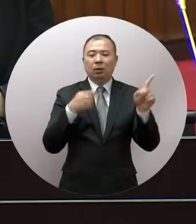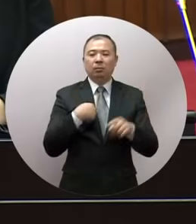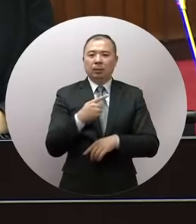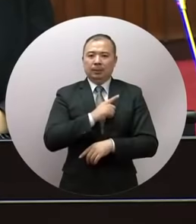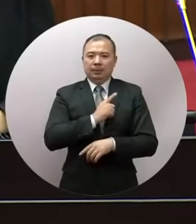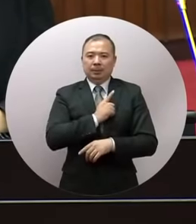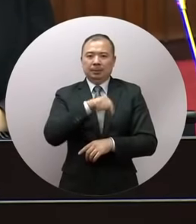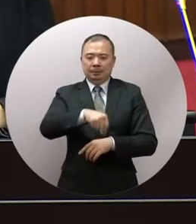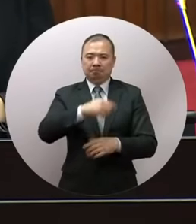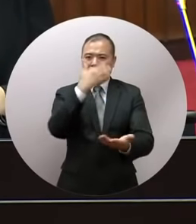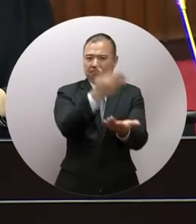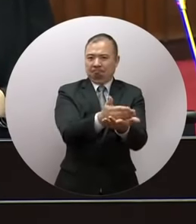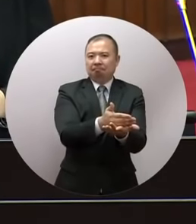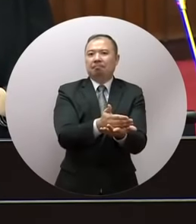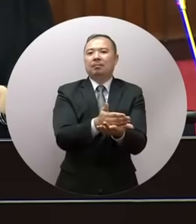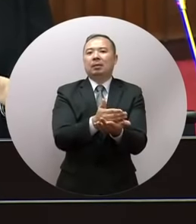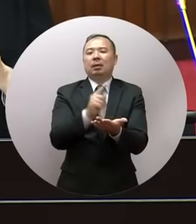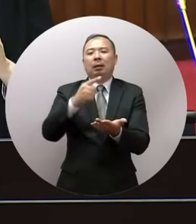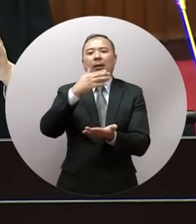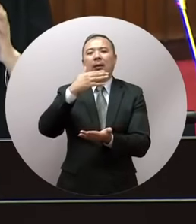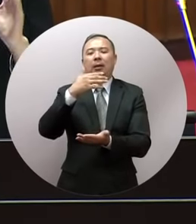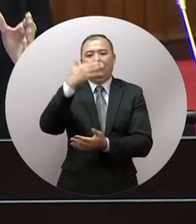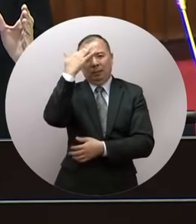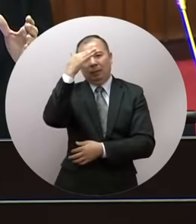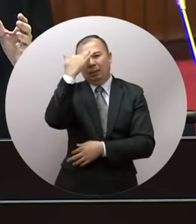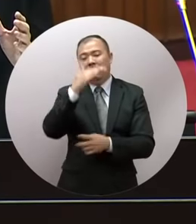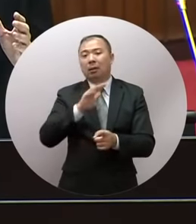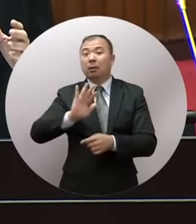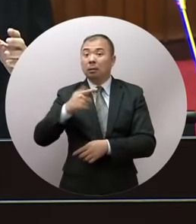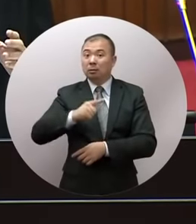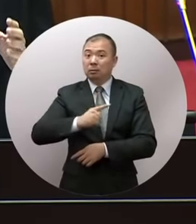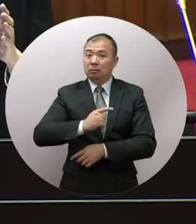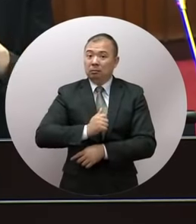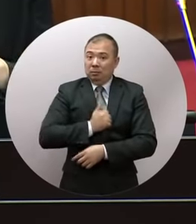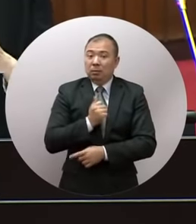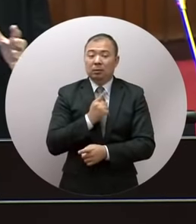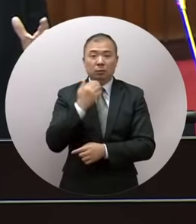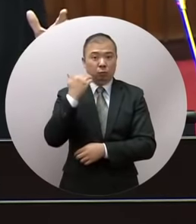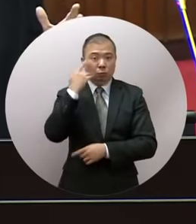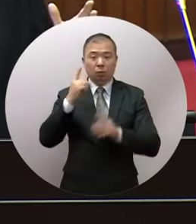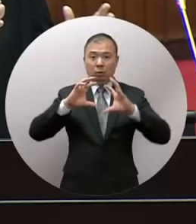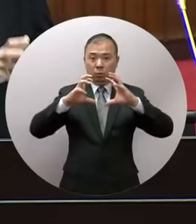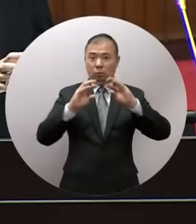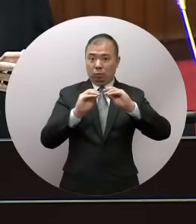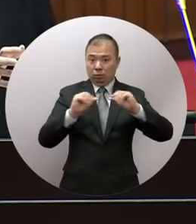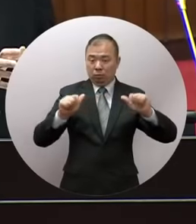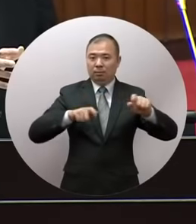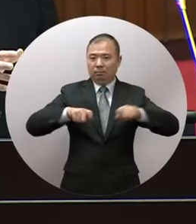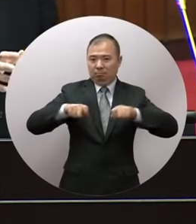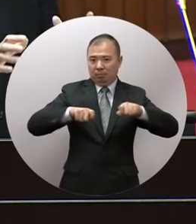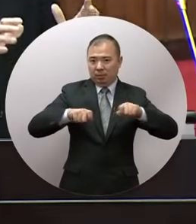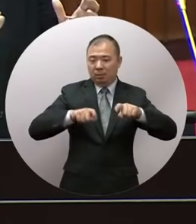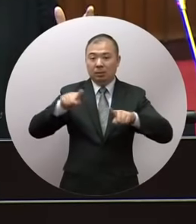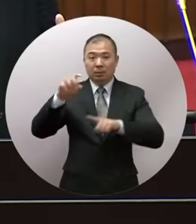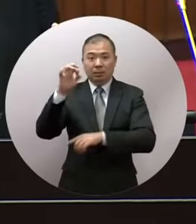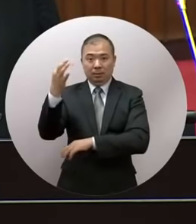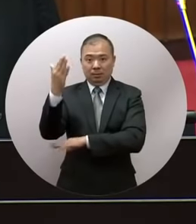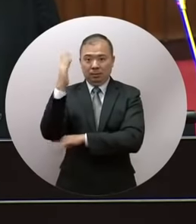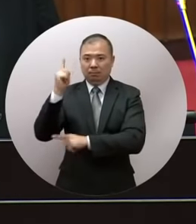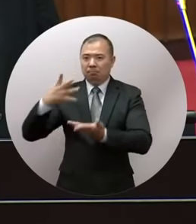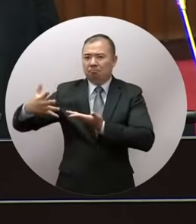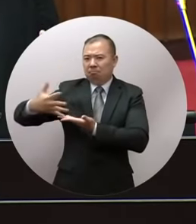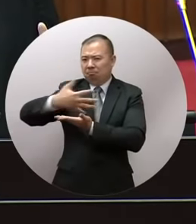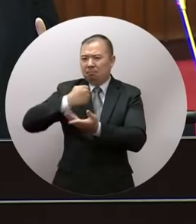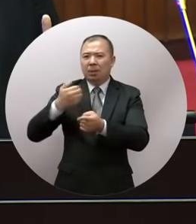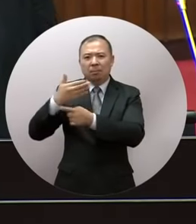下了，可是其实如果慢慢如果不好好的。国土计划其实跟财政收支划分，就是每个刚